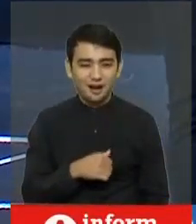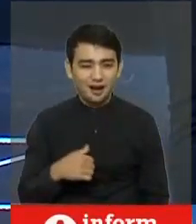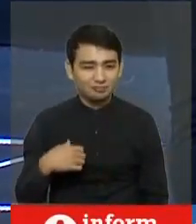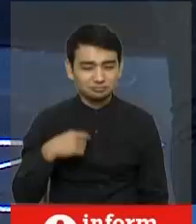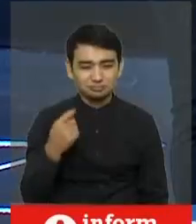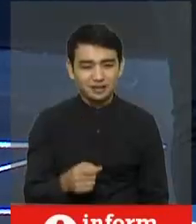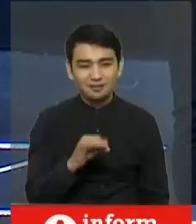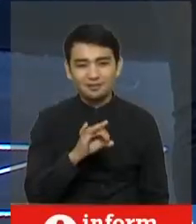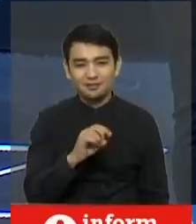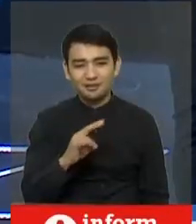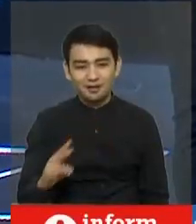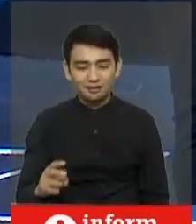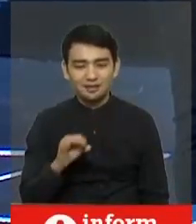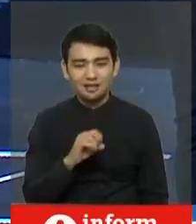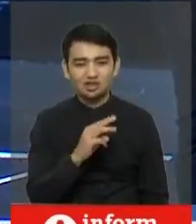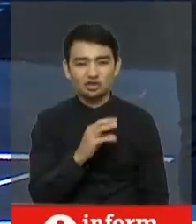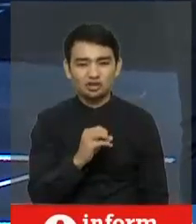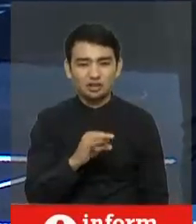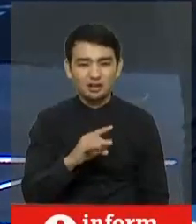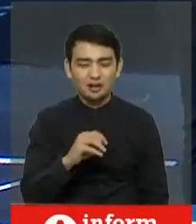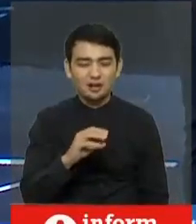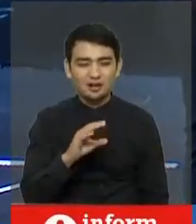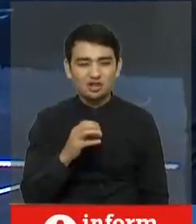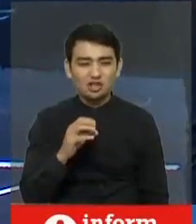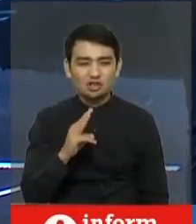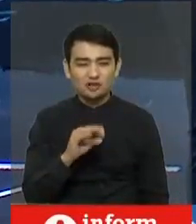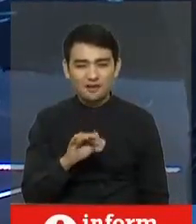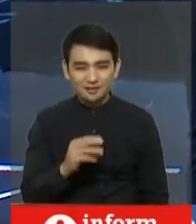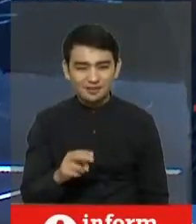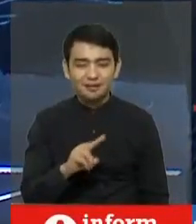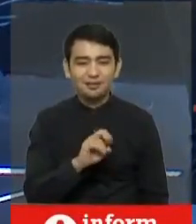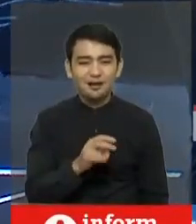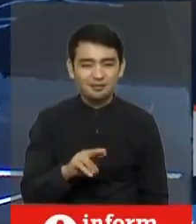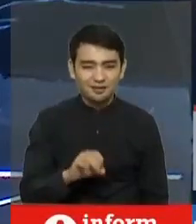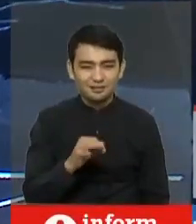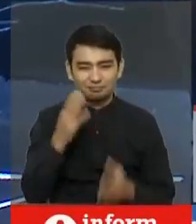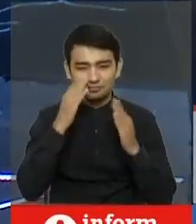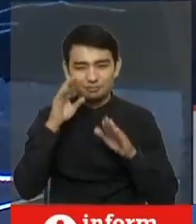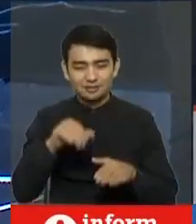в Иране и шри-ланке Ну а самые высокие в Швейцарии Дании Объединённых Арабских Эмиратах